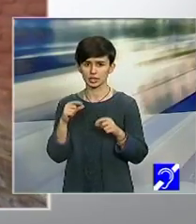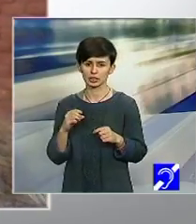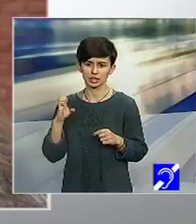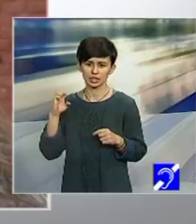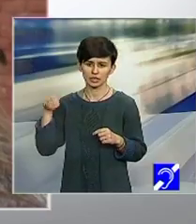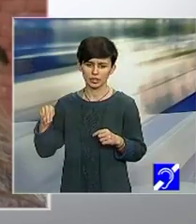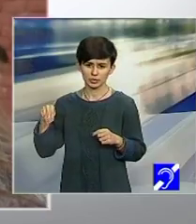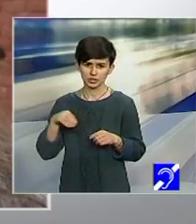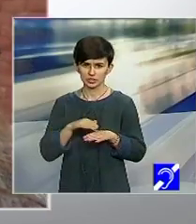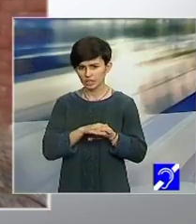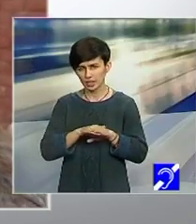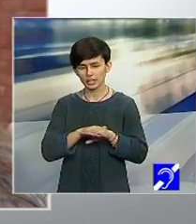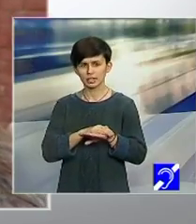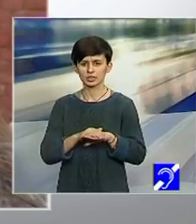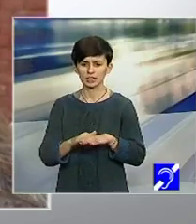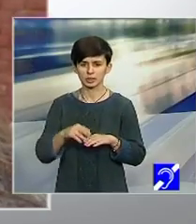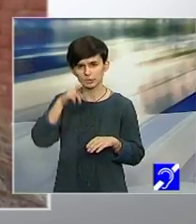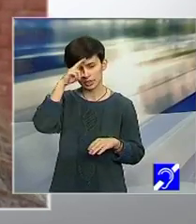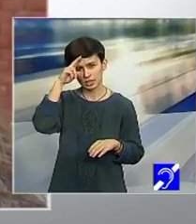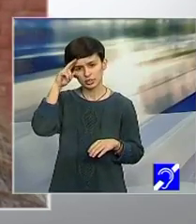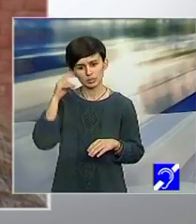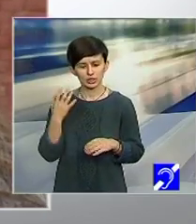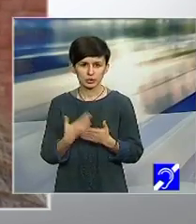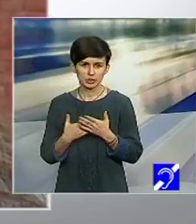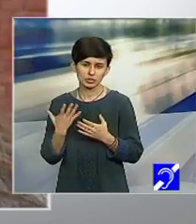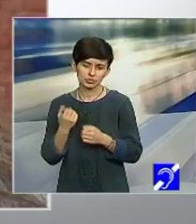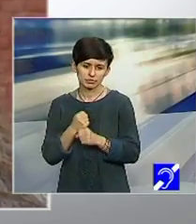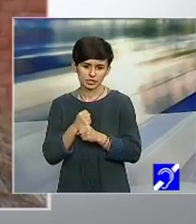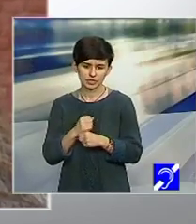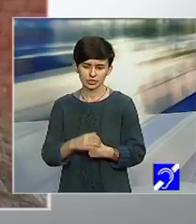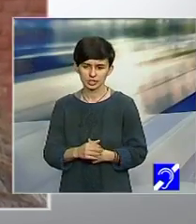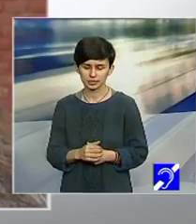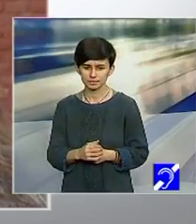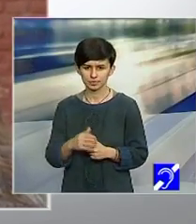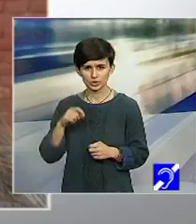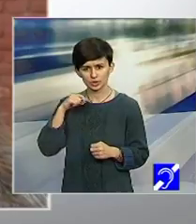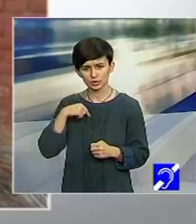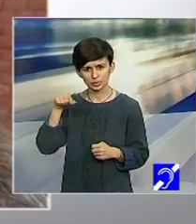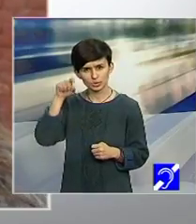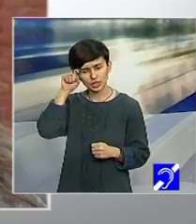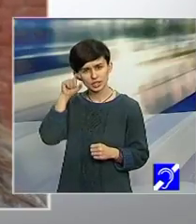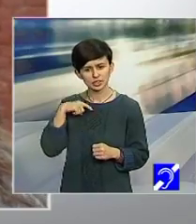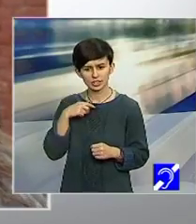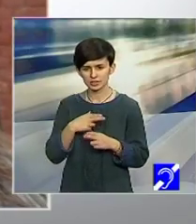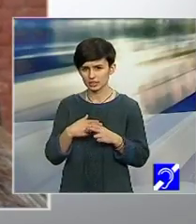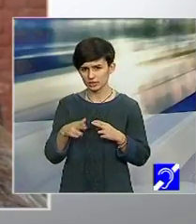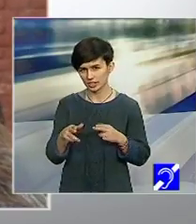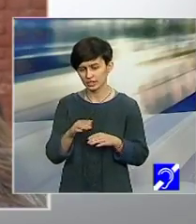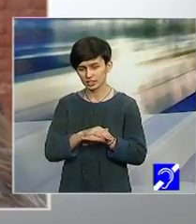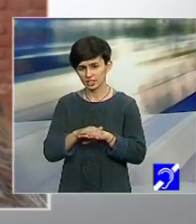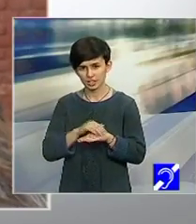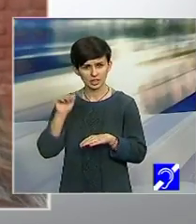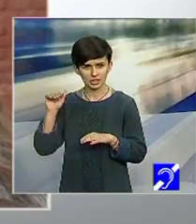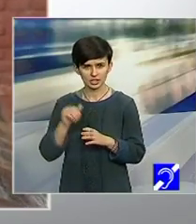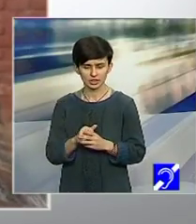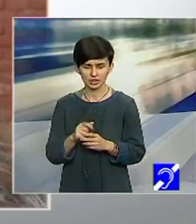i-a iertat pe naziști pentru ce a făcut. Ți se pare corect? I-a iertat? Nu, pentru